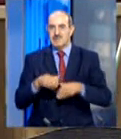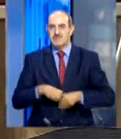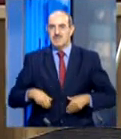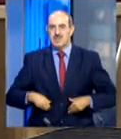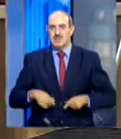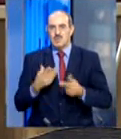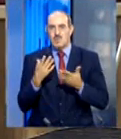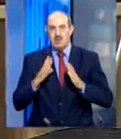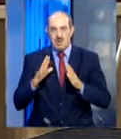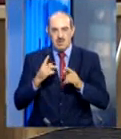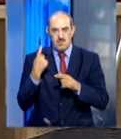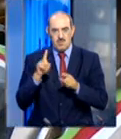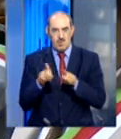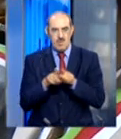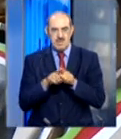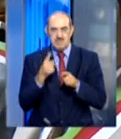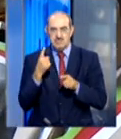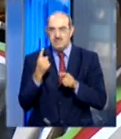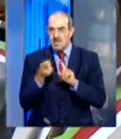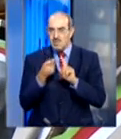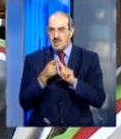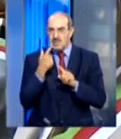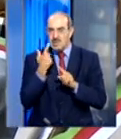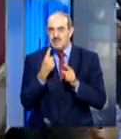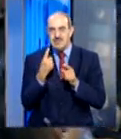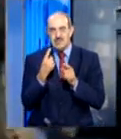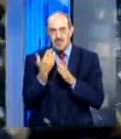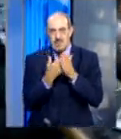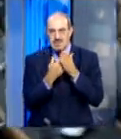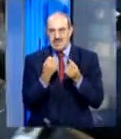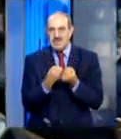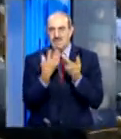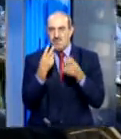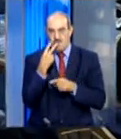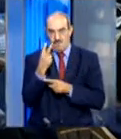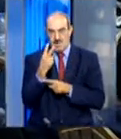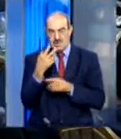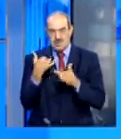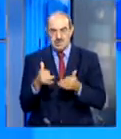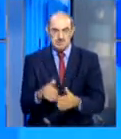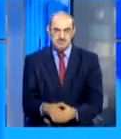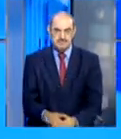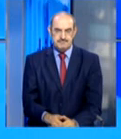في المساهمة وبشكل كبير في المسار التنموي الذي تشهده الجزائر.